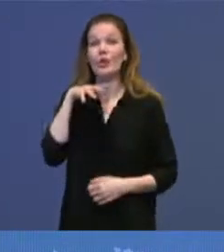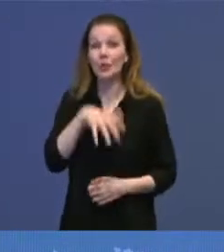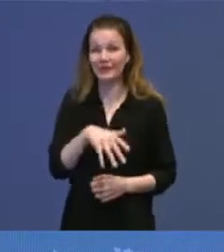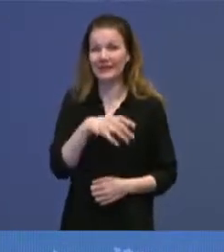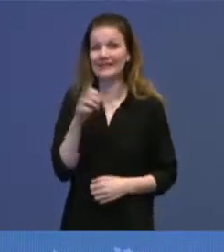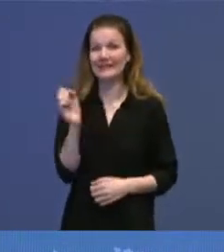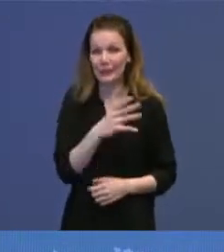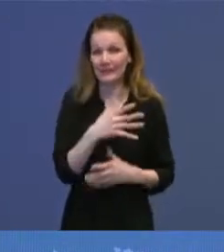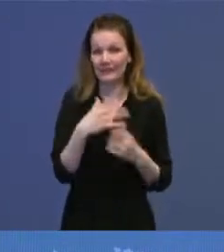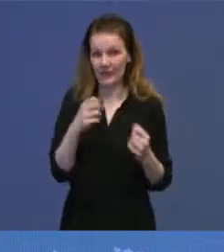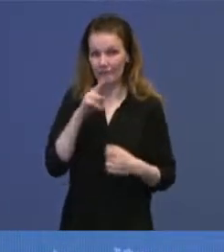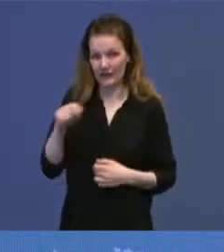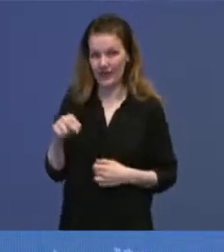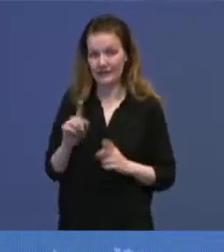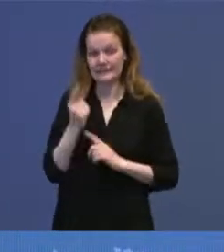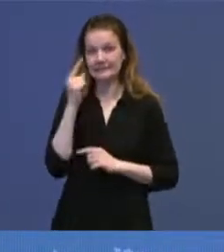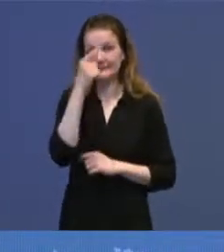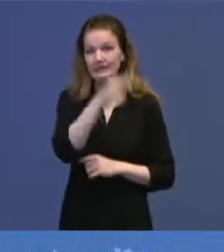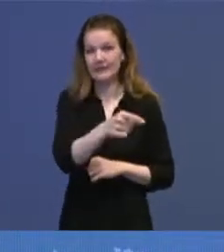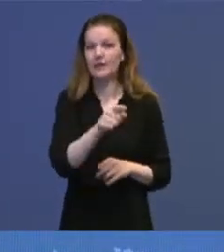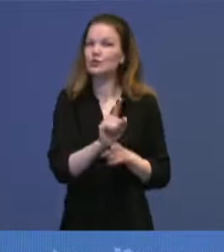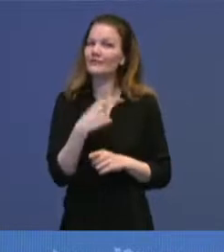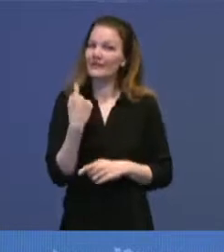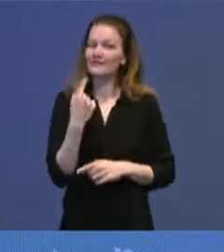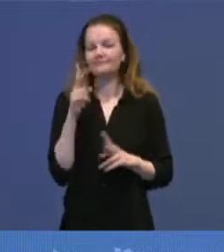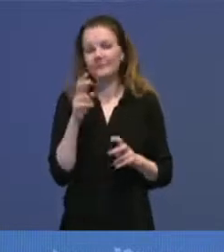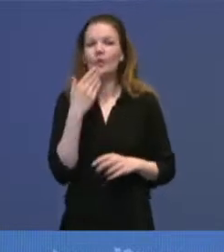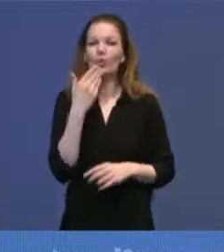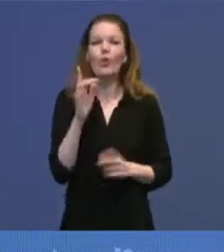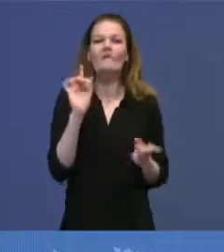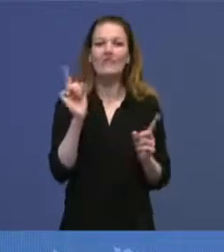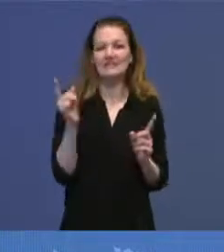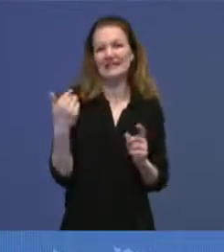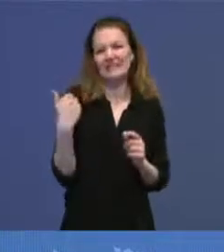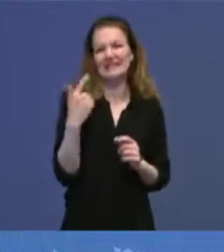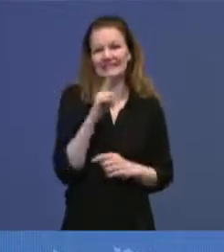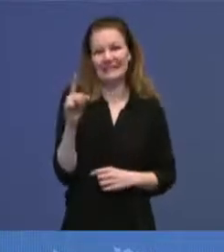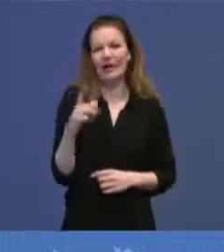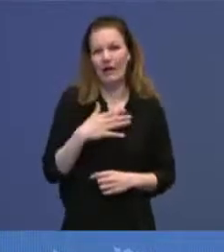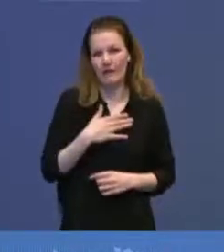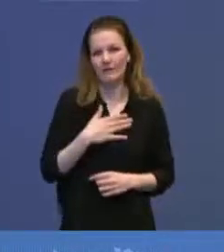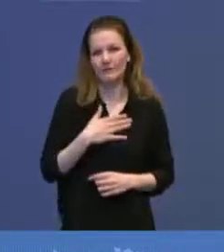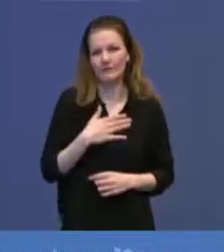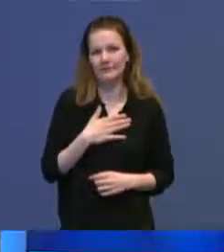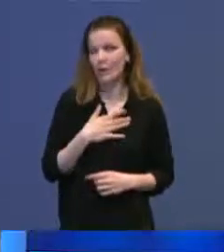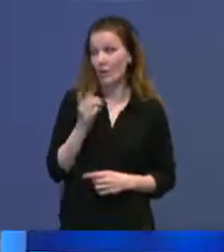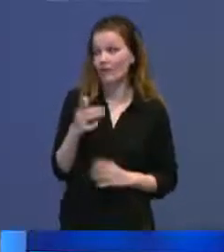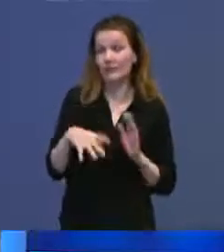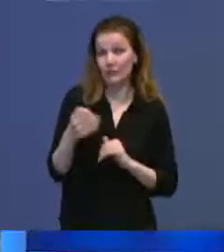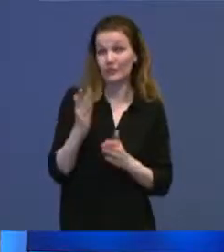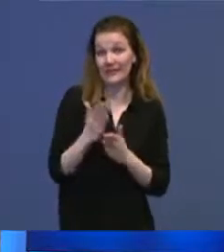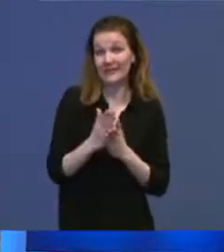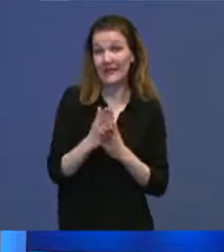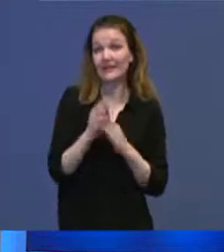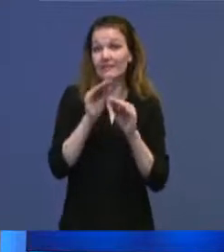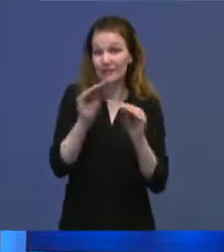skje, så har vi da etter måten god varslingstid. Noe av det justisministeren har snakket om nå med varslingsmuligheter til folk blir jo nå